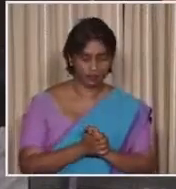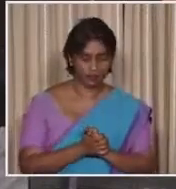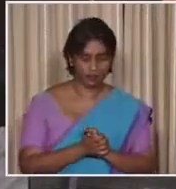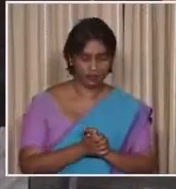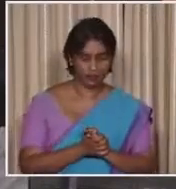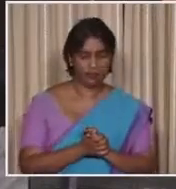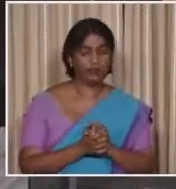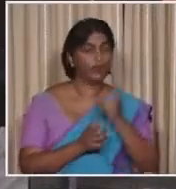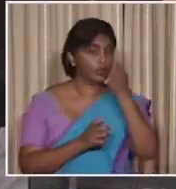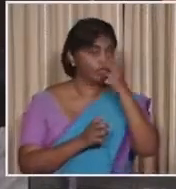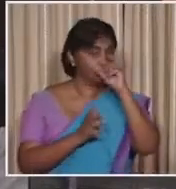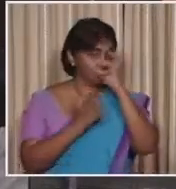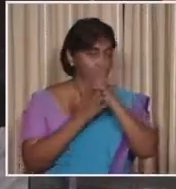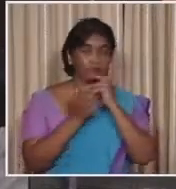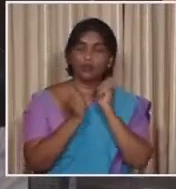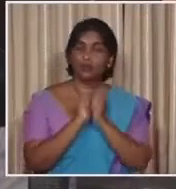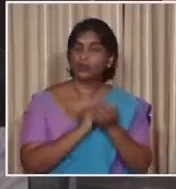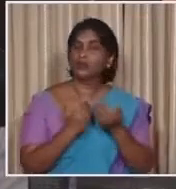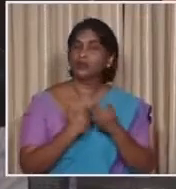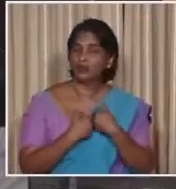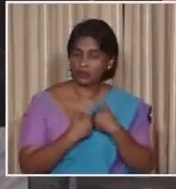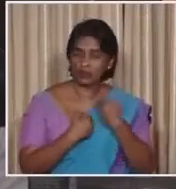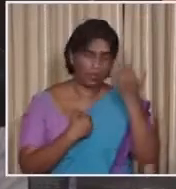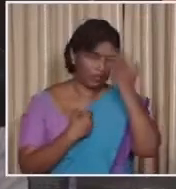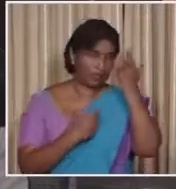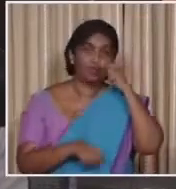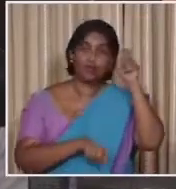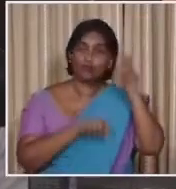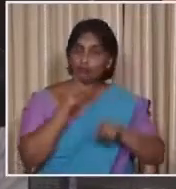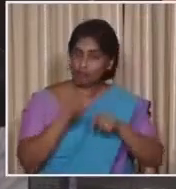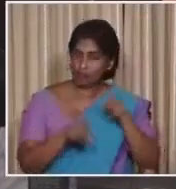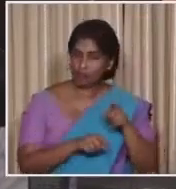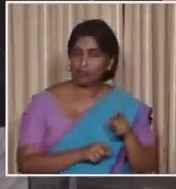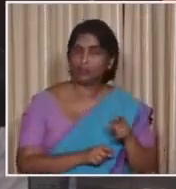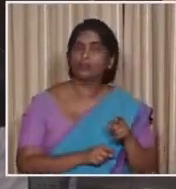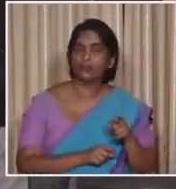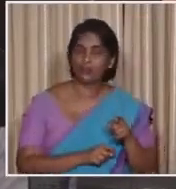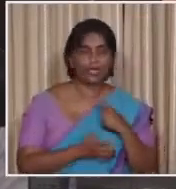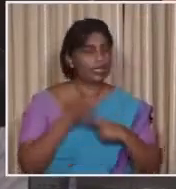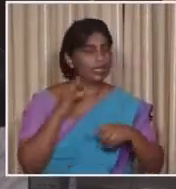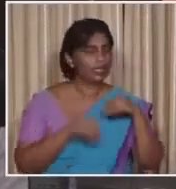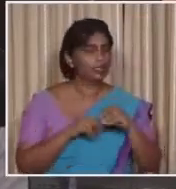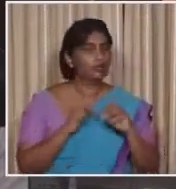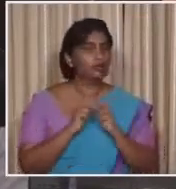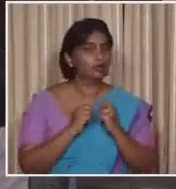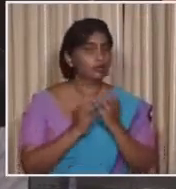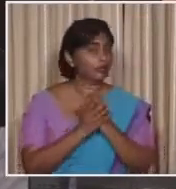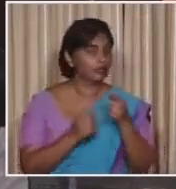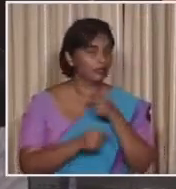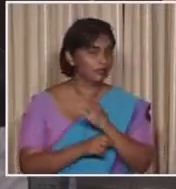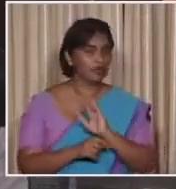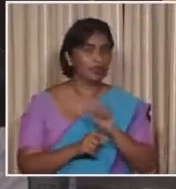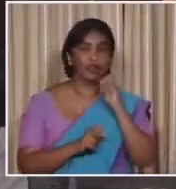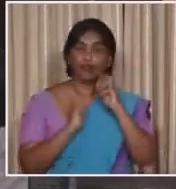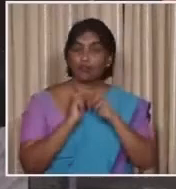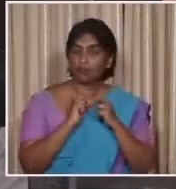என்பது எங்களுடைய தமிழ் மக்களுடைய ஒரு அரசியல் தீர்வல்ல. அந்த அரசியல் தீர்வுக்கு